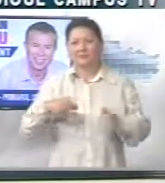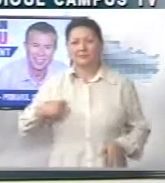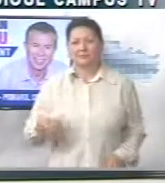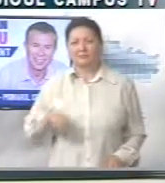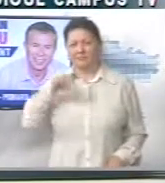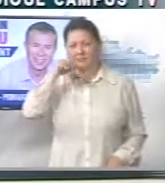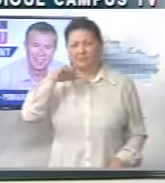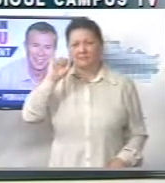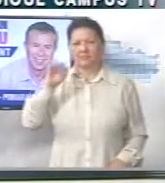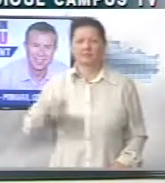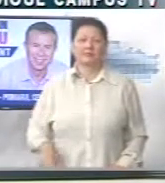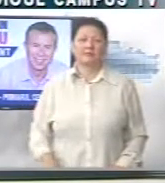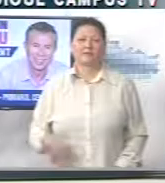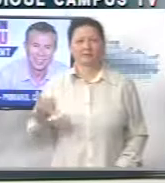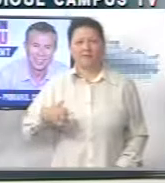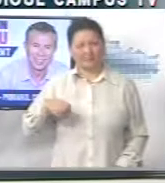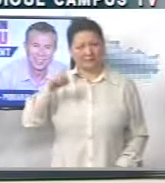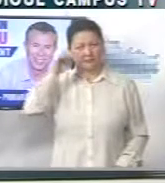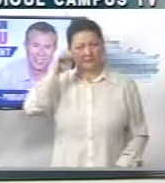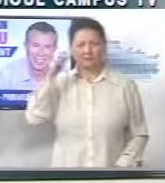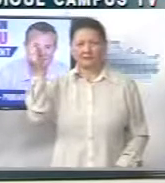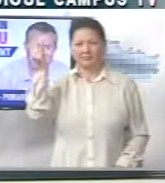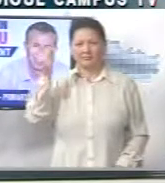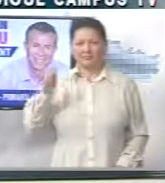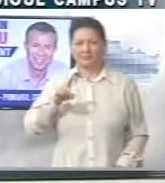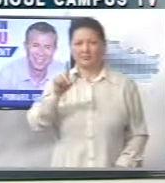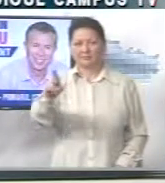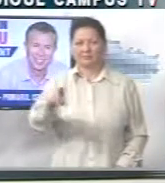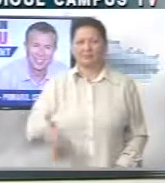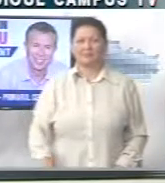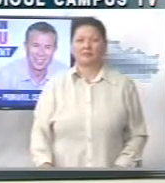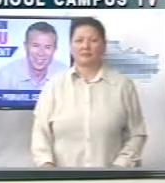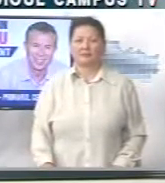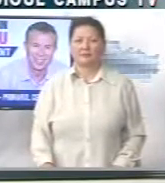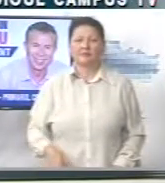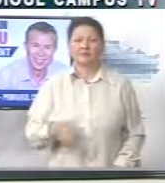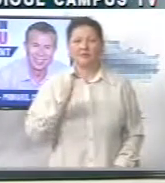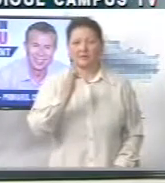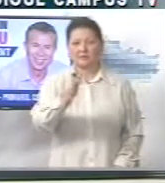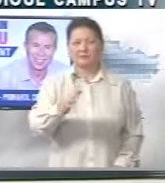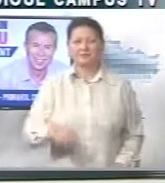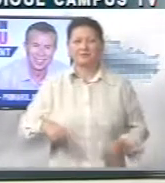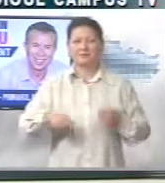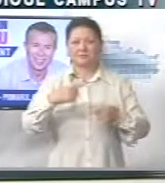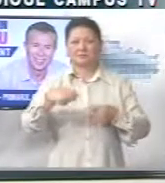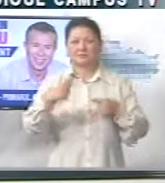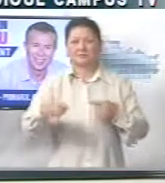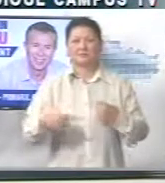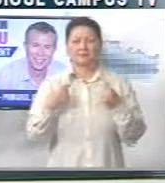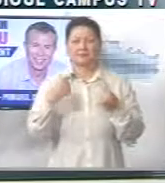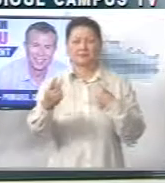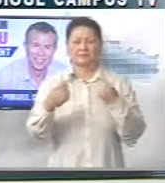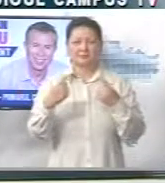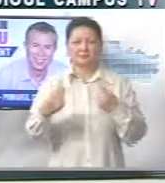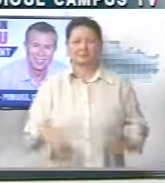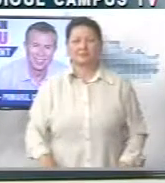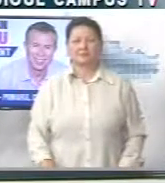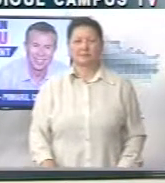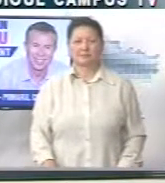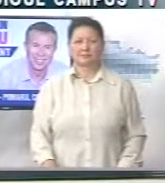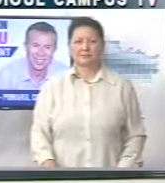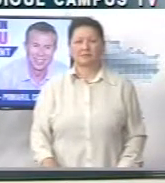încredere în proiectele pe care dumneavoastră le prezentați. Înainte de a continua să discutăm ceea ce vă